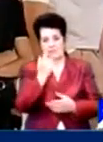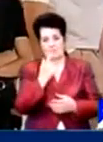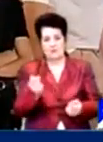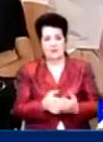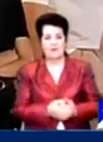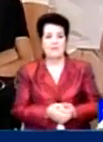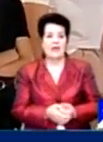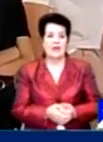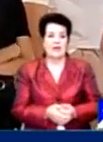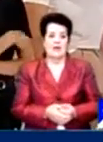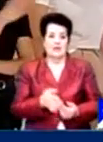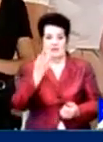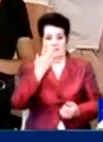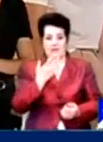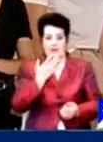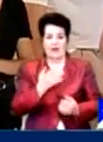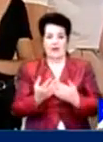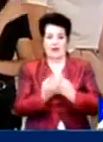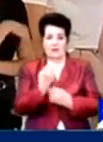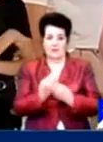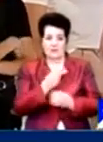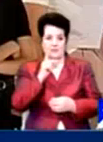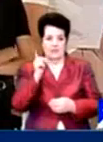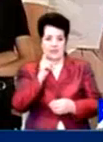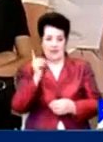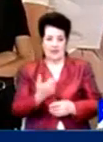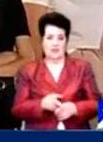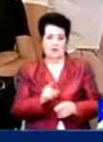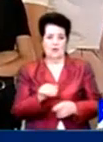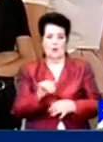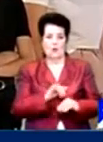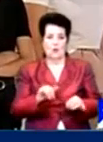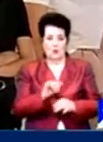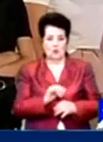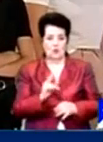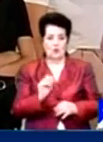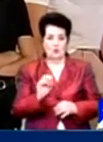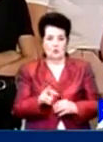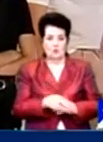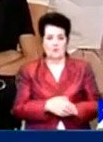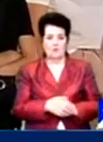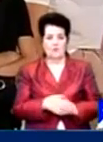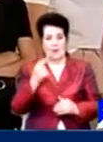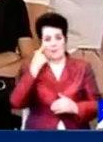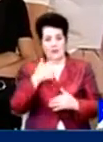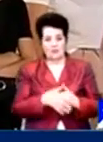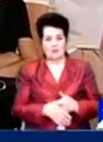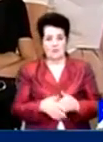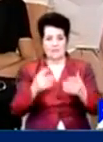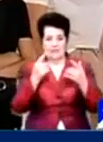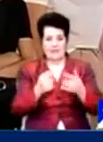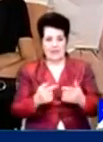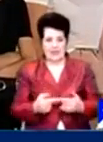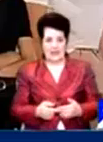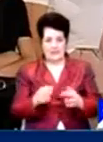de școli de vară ajută tineretul să înțeleagă unde este, cum se percepe, cum se analizează și